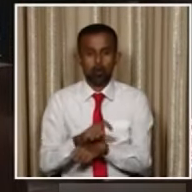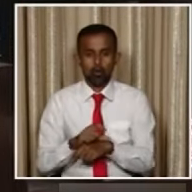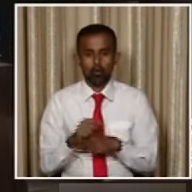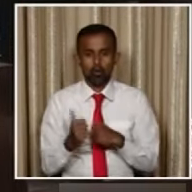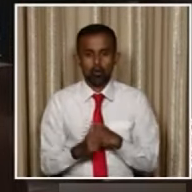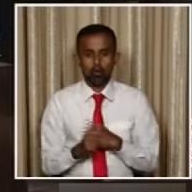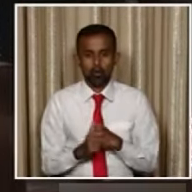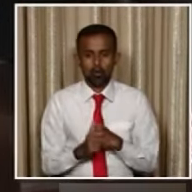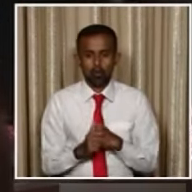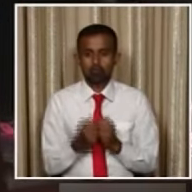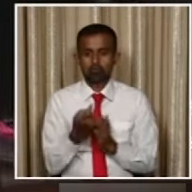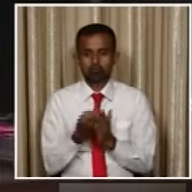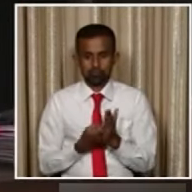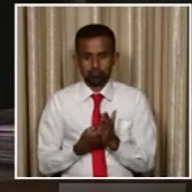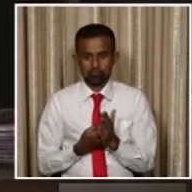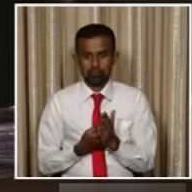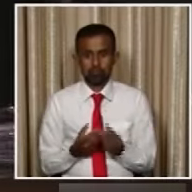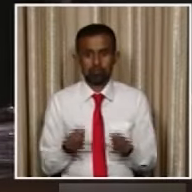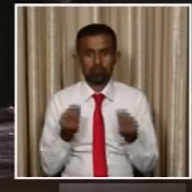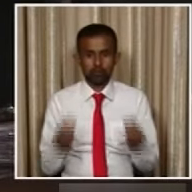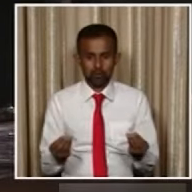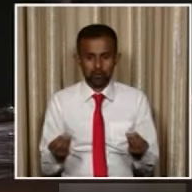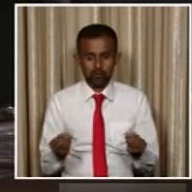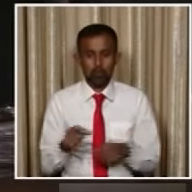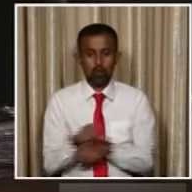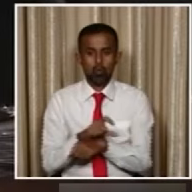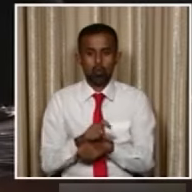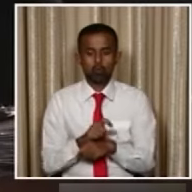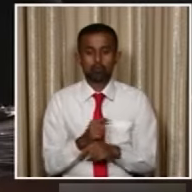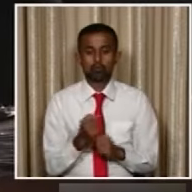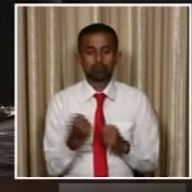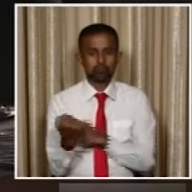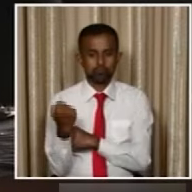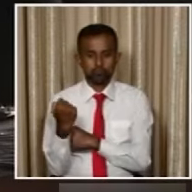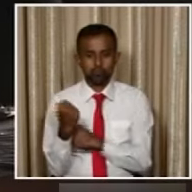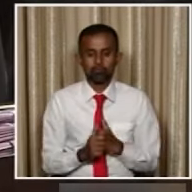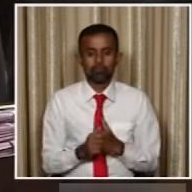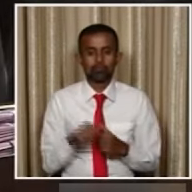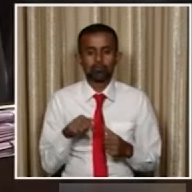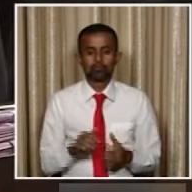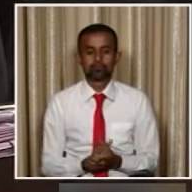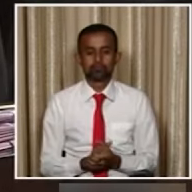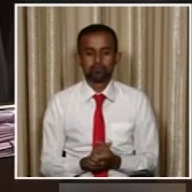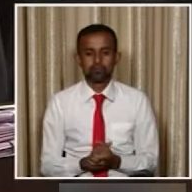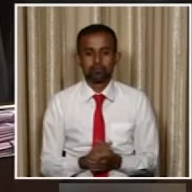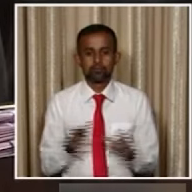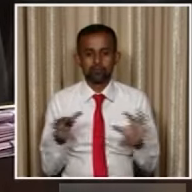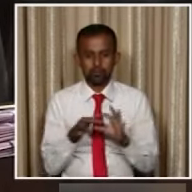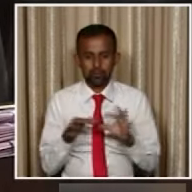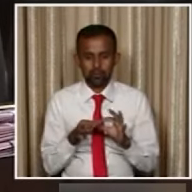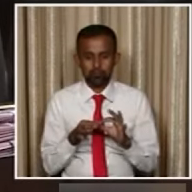පිටවීම සඳහා විධිවිධාන සැලැස්වීම පිණිසද ඒ කොමිෂන් සභාවේ බලතල සහ කාර්යතාවය දැක්වීම ඒහා සම්බන්ධ හෝ